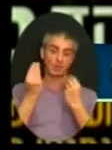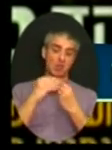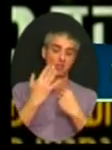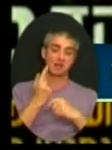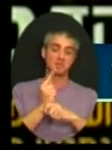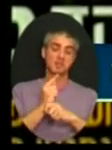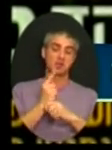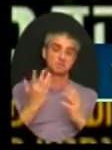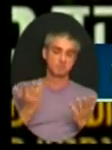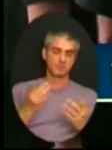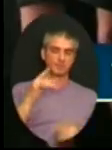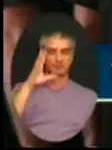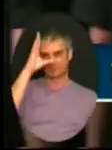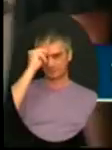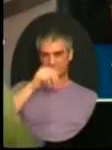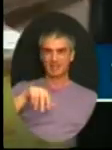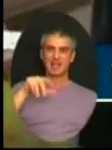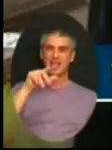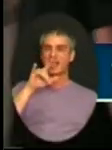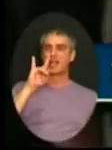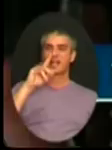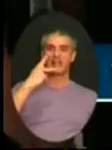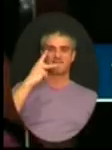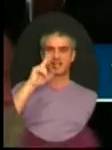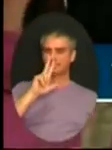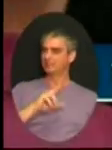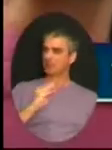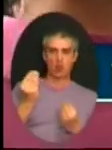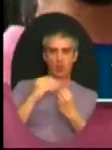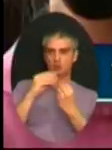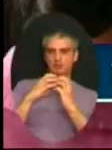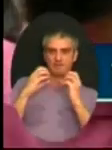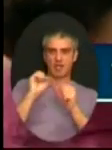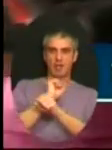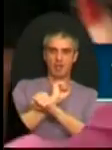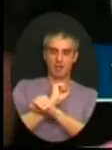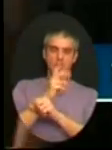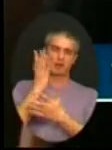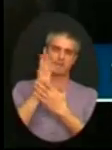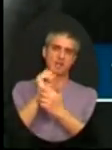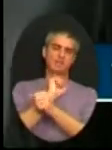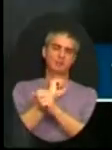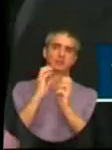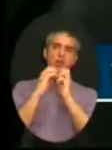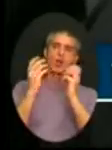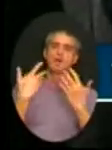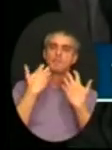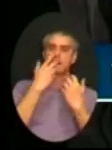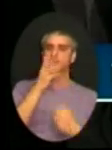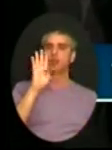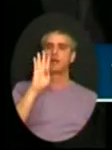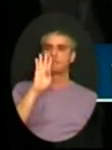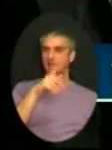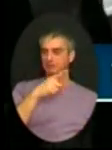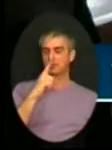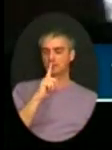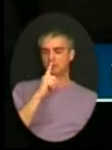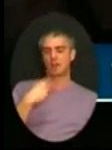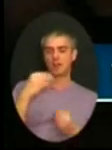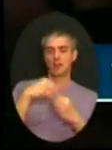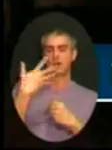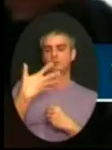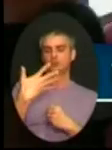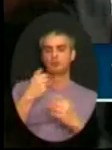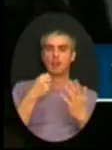כמה דקות. חפץ, מעצרו לא הוארך בעניין הזה, ממילא מעצרו הוארך בפרשת בזק ביום ראשון לחמישה ימים,